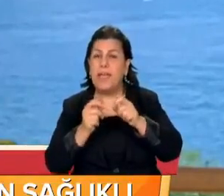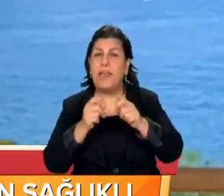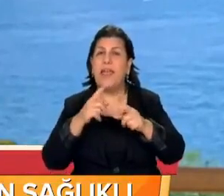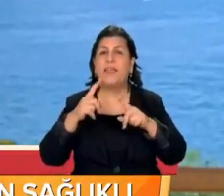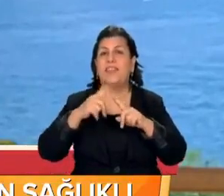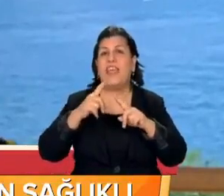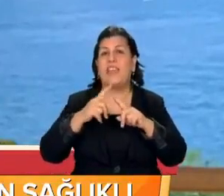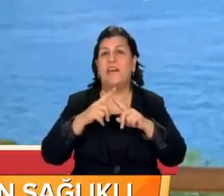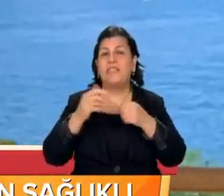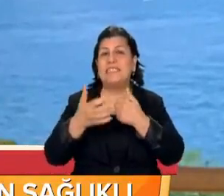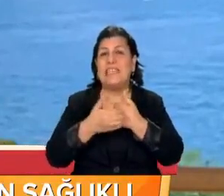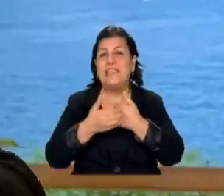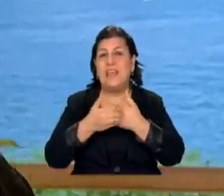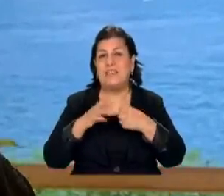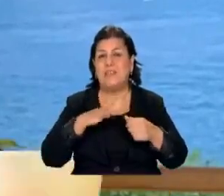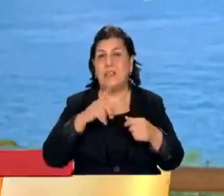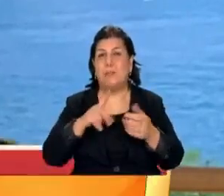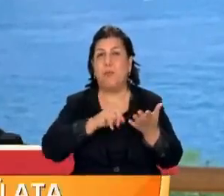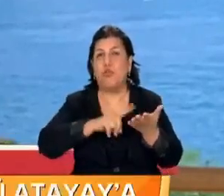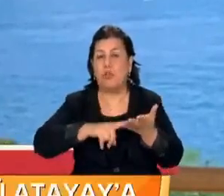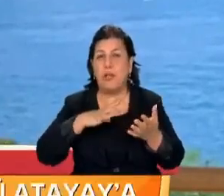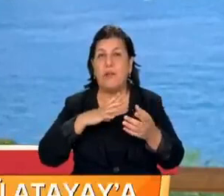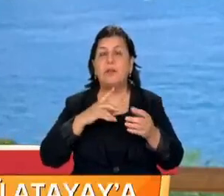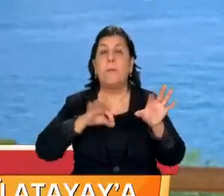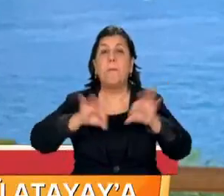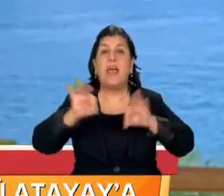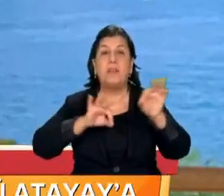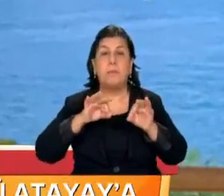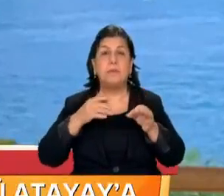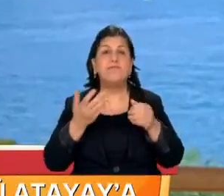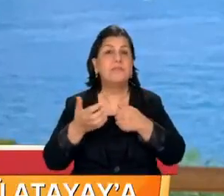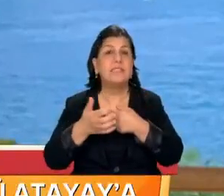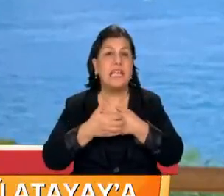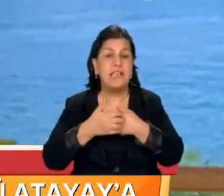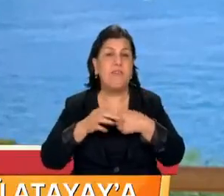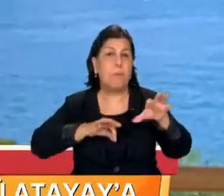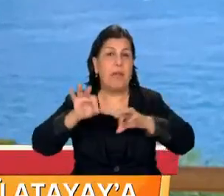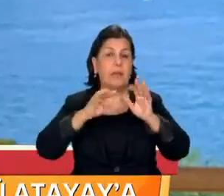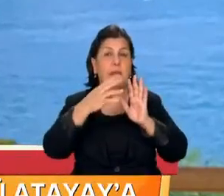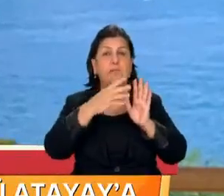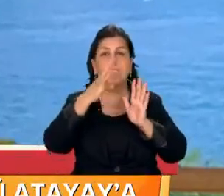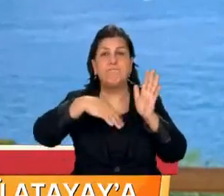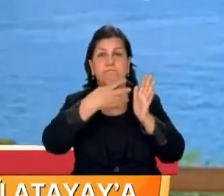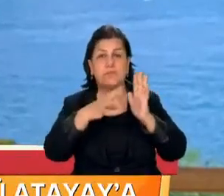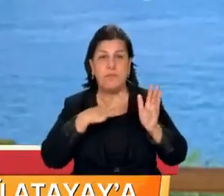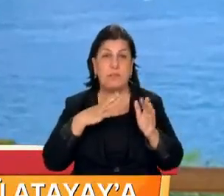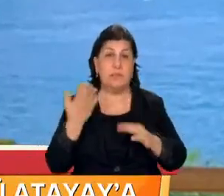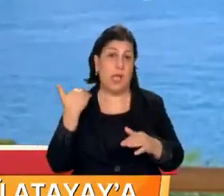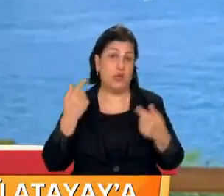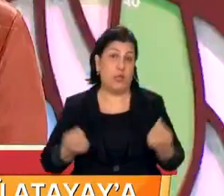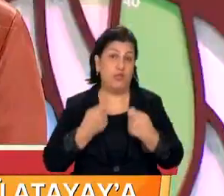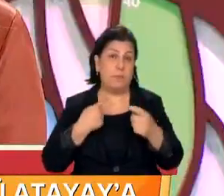ve biz bunun protokolleri var ve bir tedavi planı var Ben kendi kaygı bozukluğu olan daha önce de